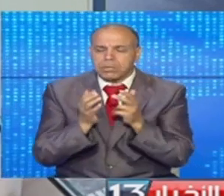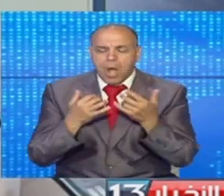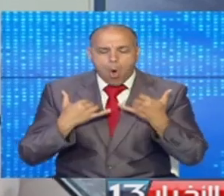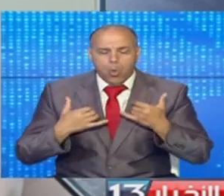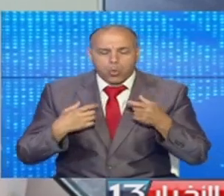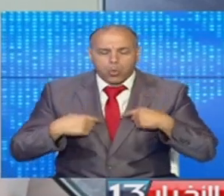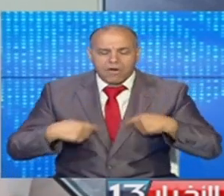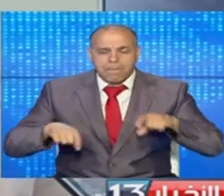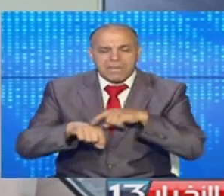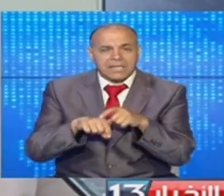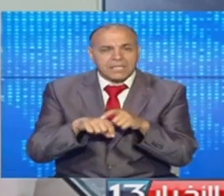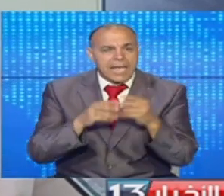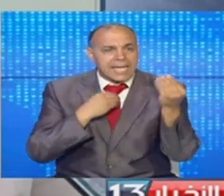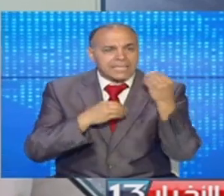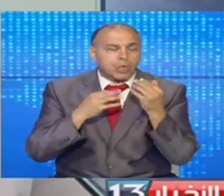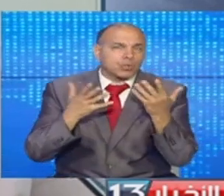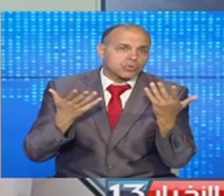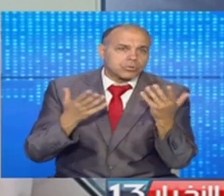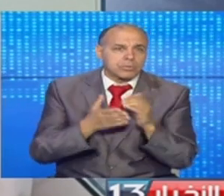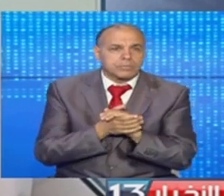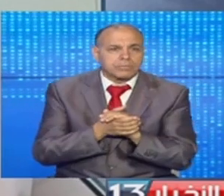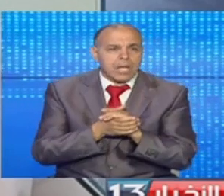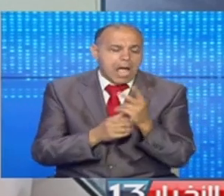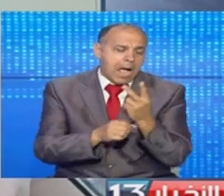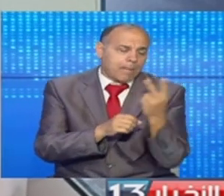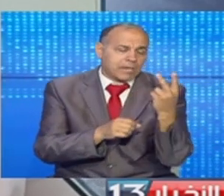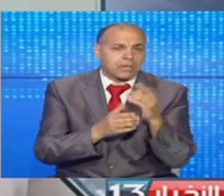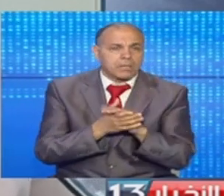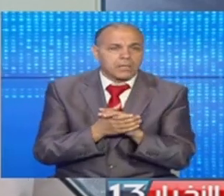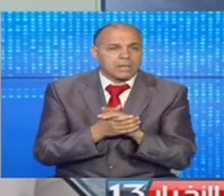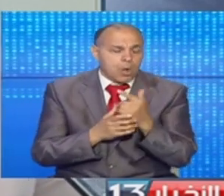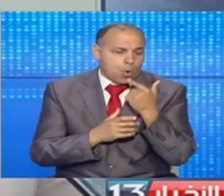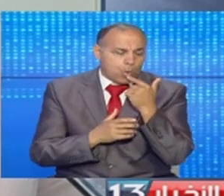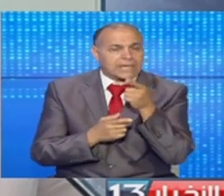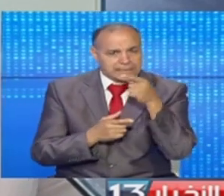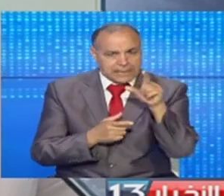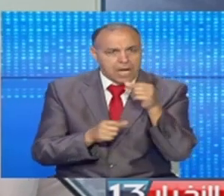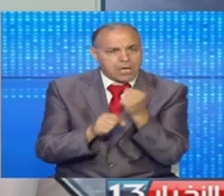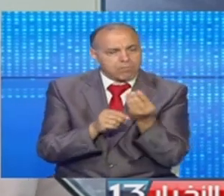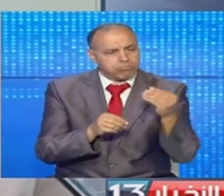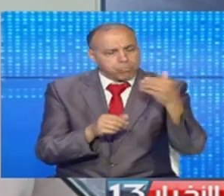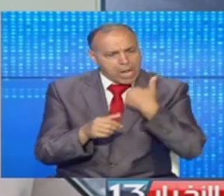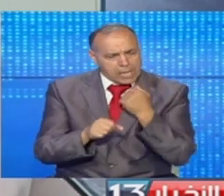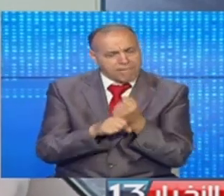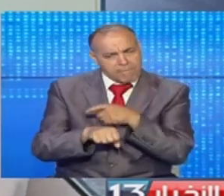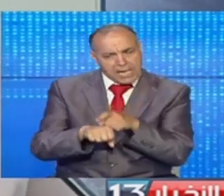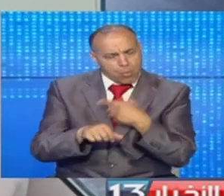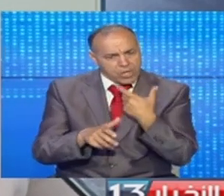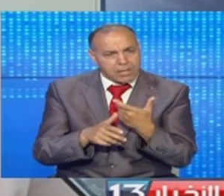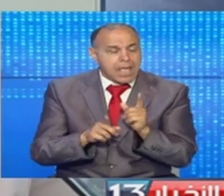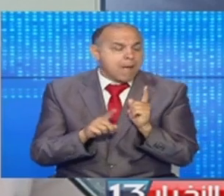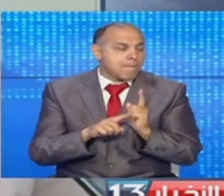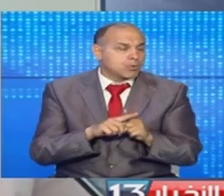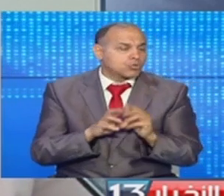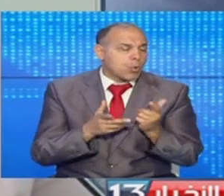البلدي. انا بحكم تجربتي تقريبا لمده سنتين نجم نقول اللي صحيح قدمت اضافه، لكن